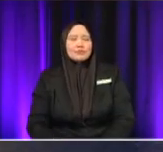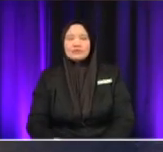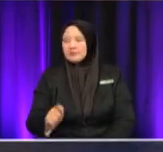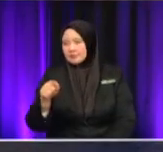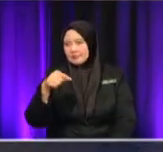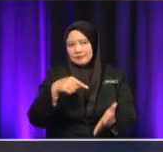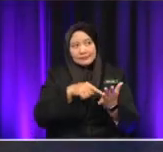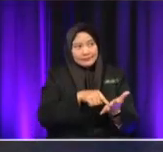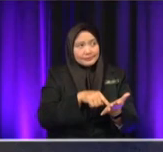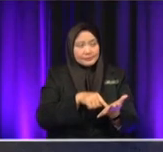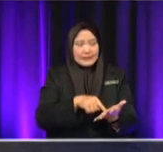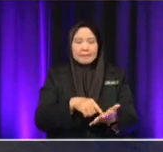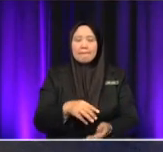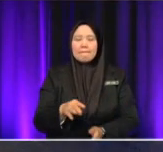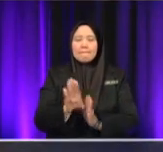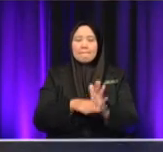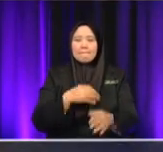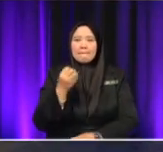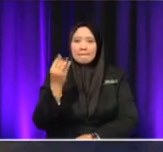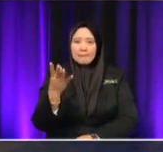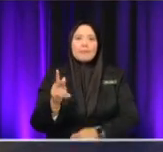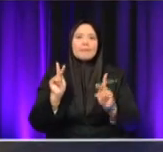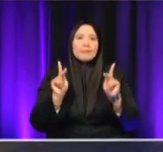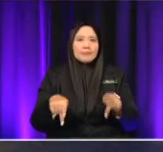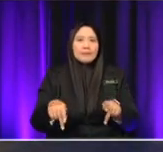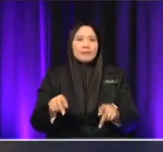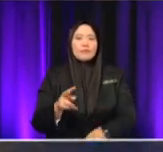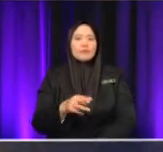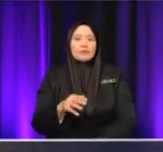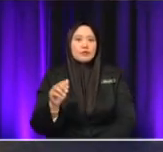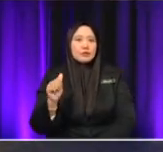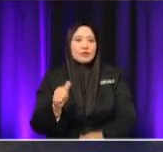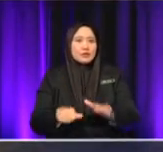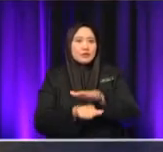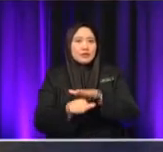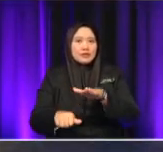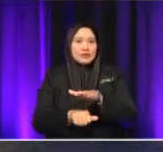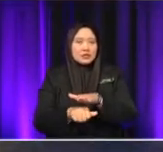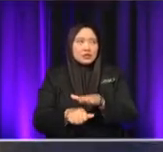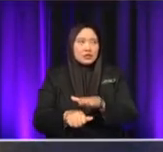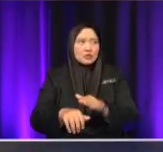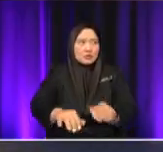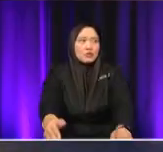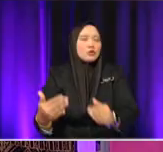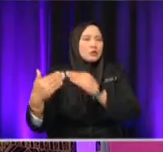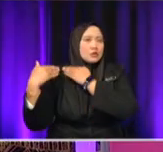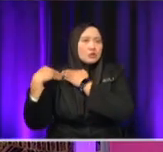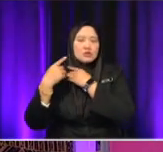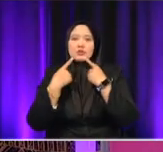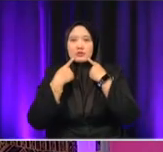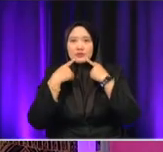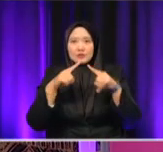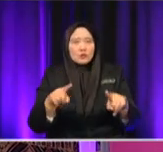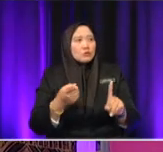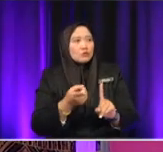tunjukkanlah beberapa keperluan asas yang ia perlu dipenuhi oleh si suami yaitu tempat tinggal kemudahan dari segi